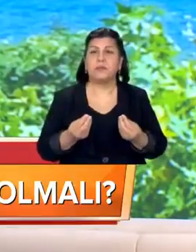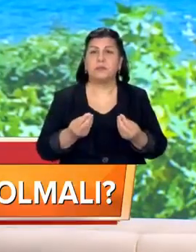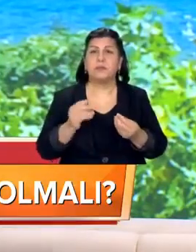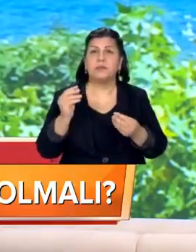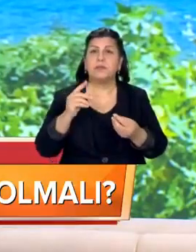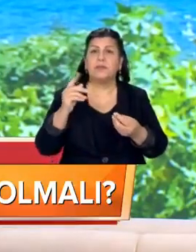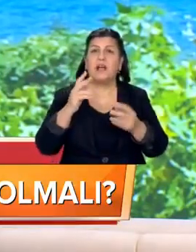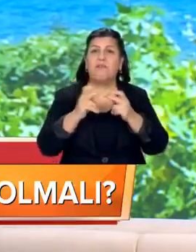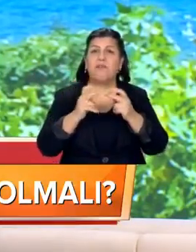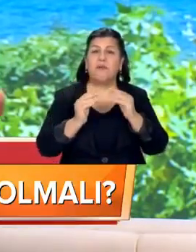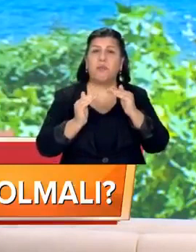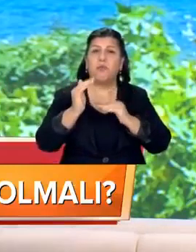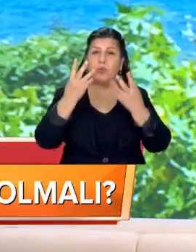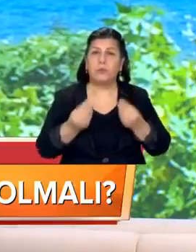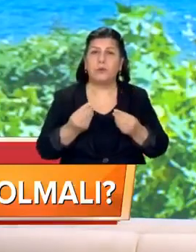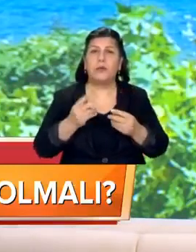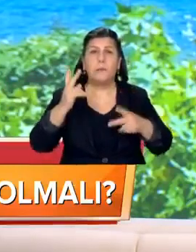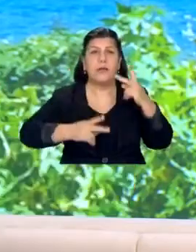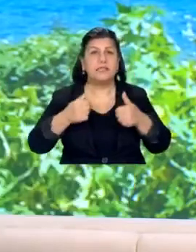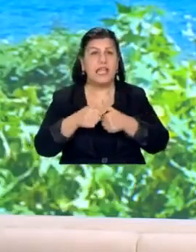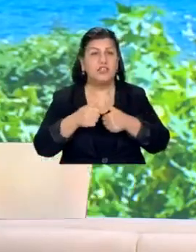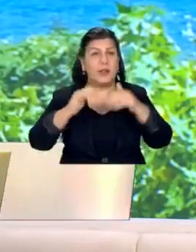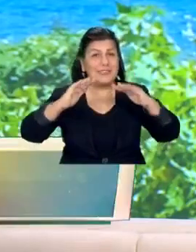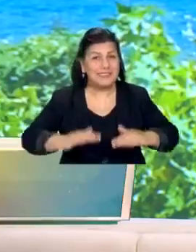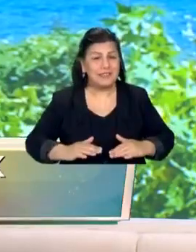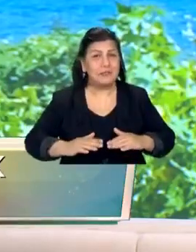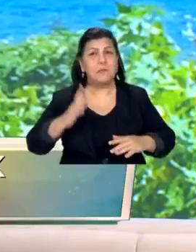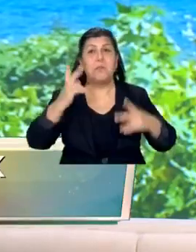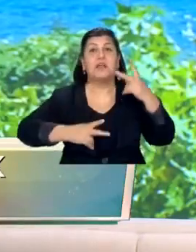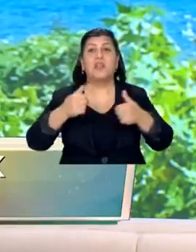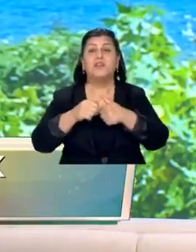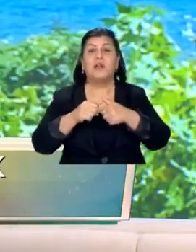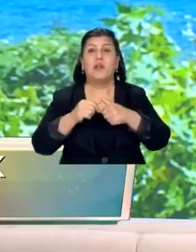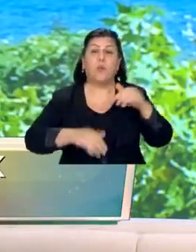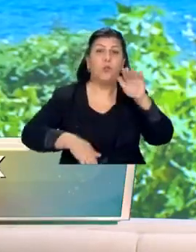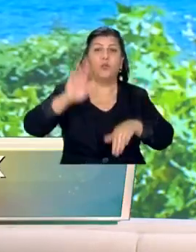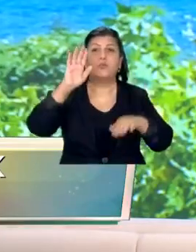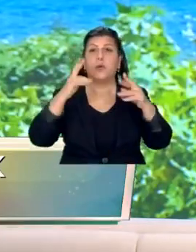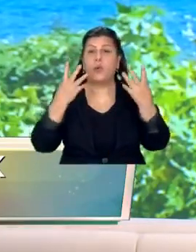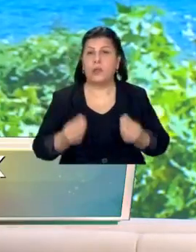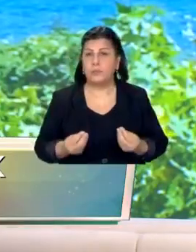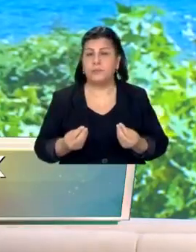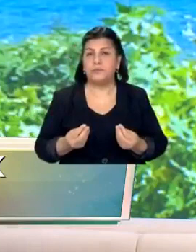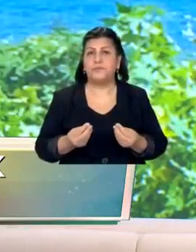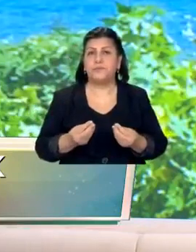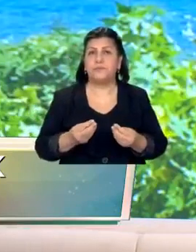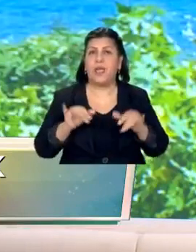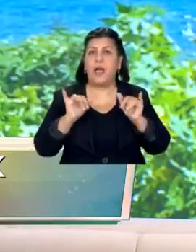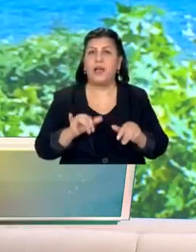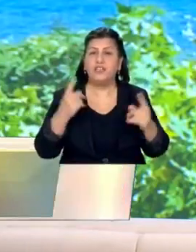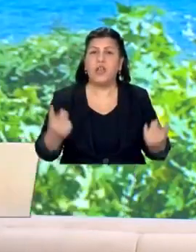pervazı eşler daha bunu iyi götürebilirim artabilir niye artabilir hep aynı şeyler biraz